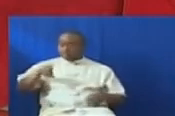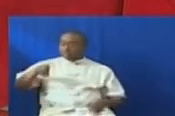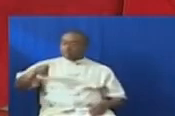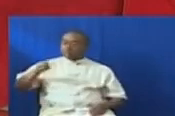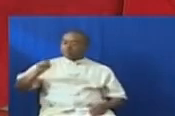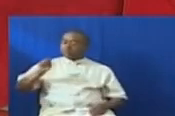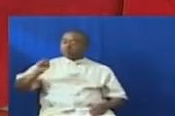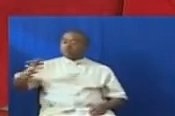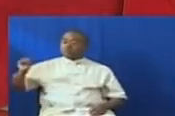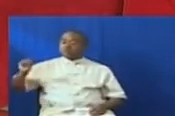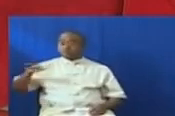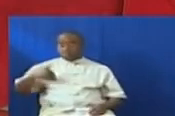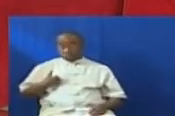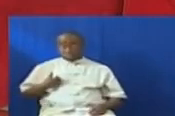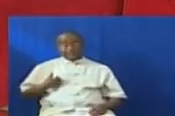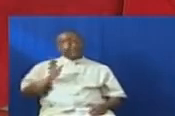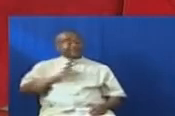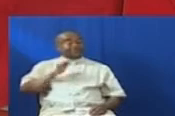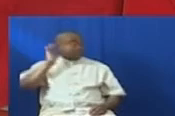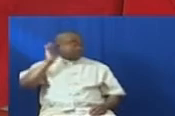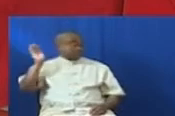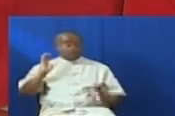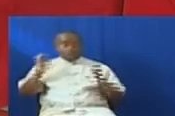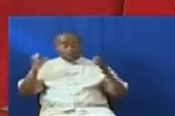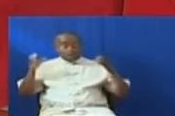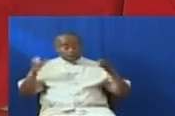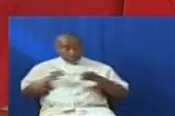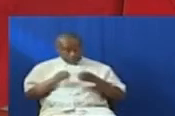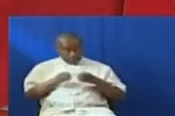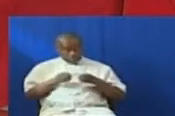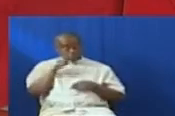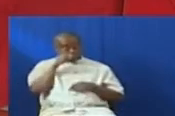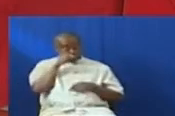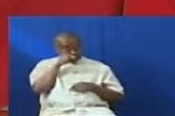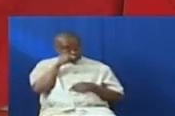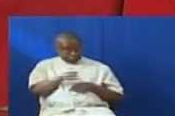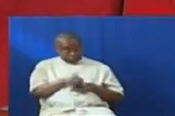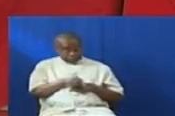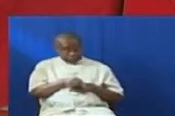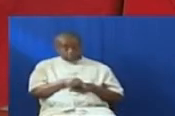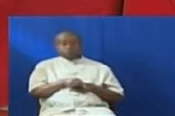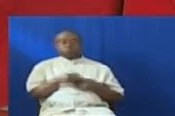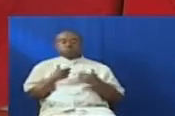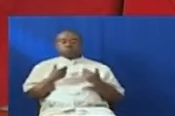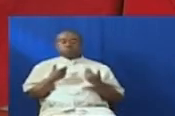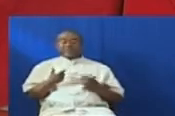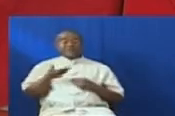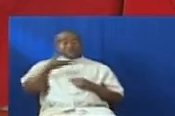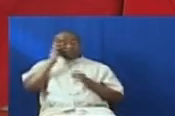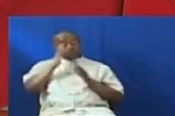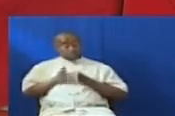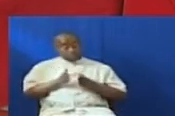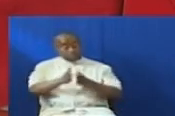nimeisikia LAK ilivyosema, lakini mimi nitakuongezea kitu kimoja ambacho CAG naomba